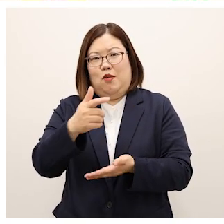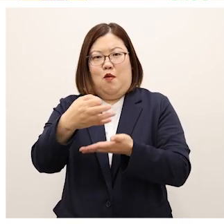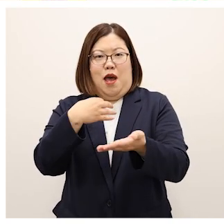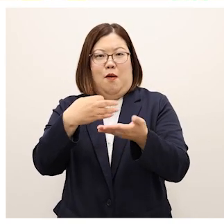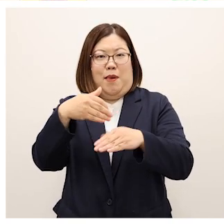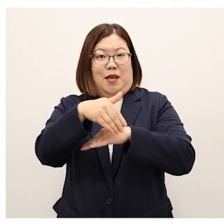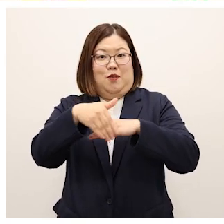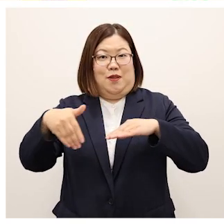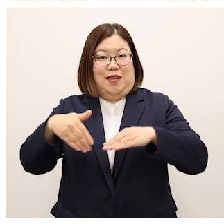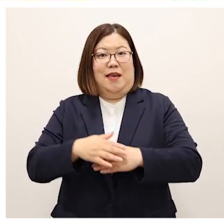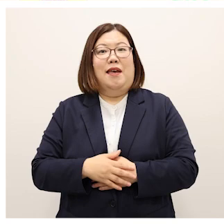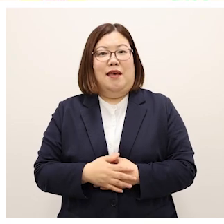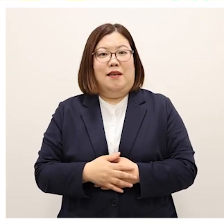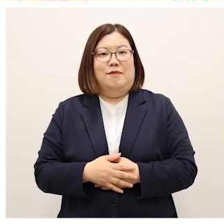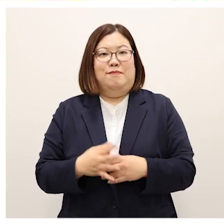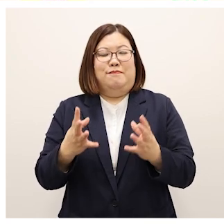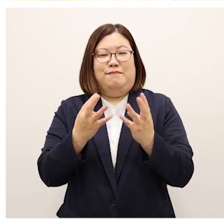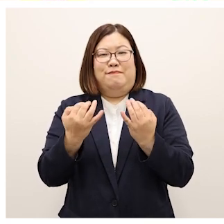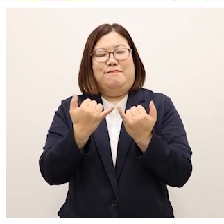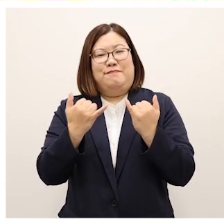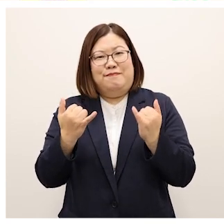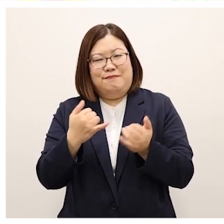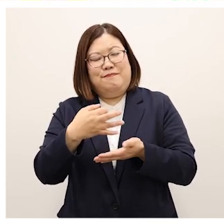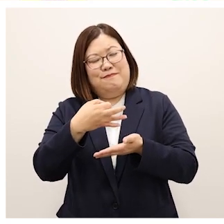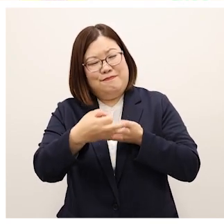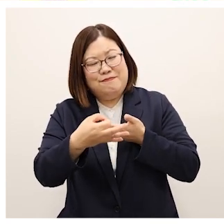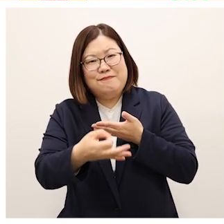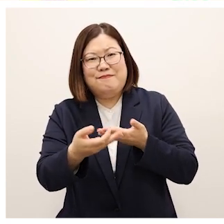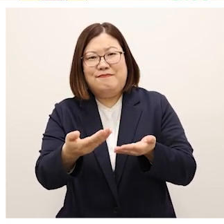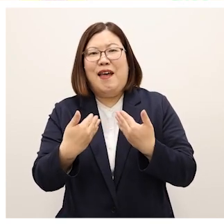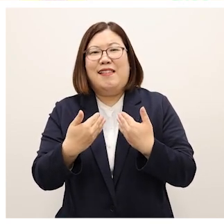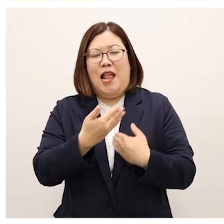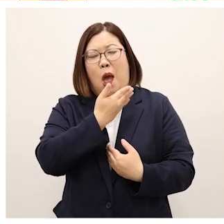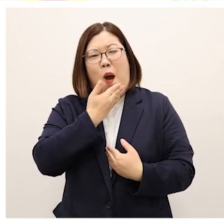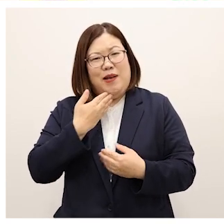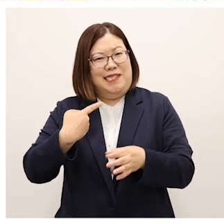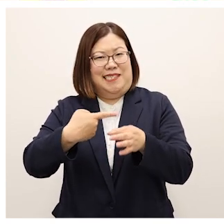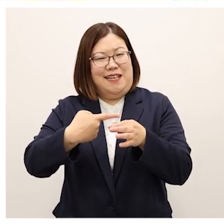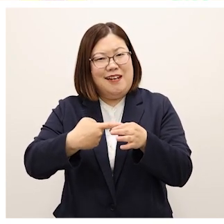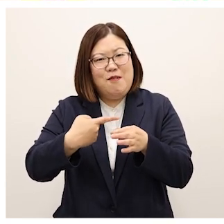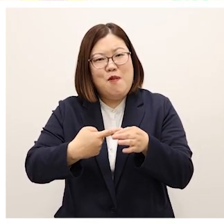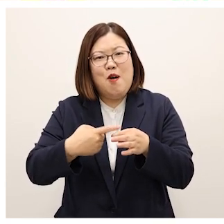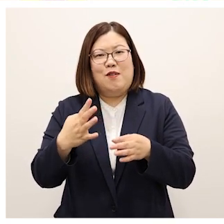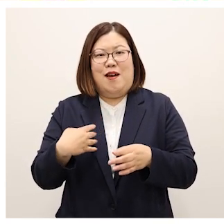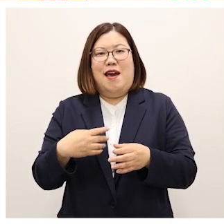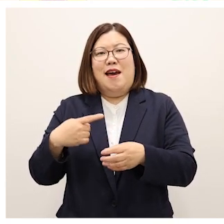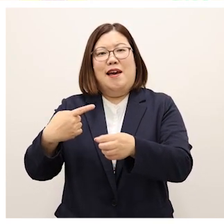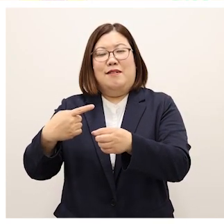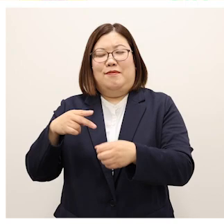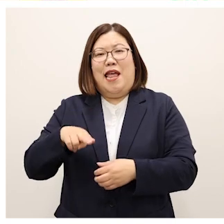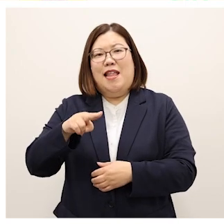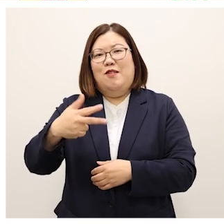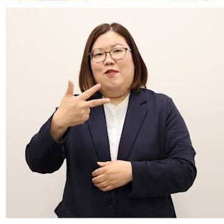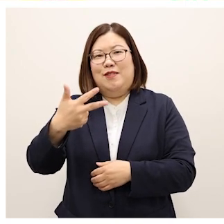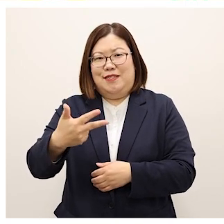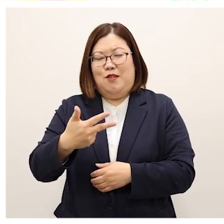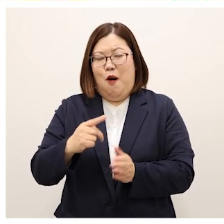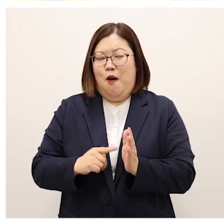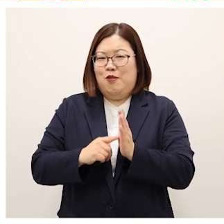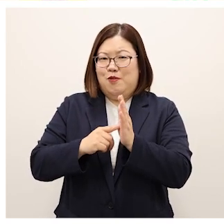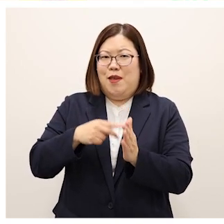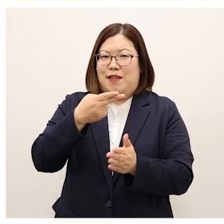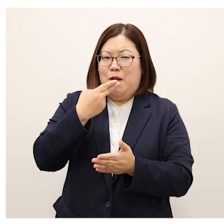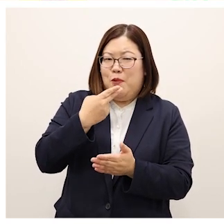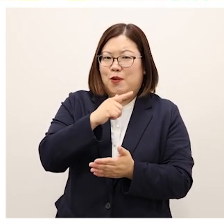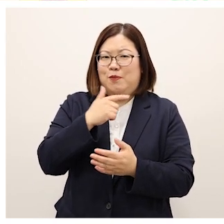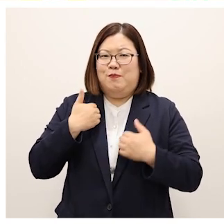。多くの皆様に取り立てのみずみずしいさくらんぼや天童市直送の名産品を